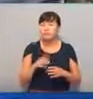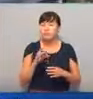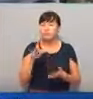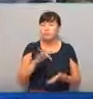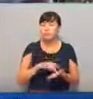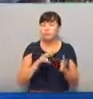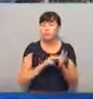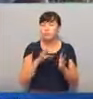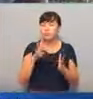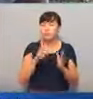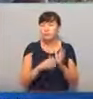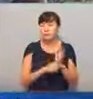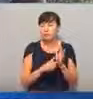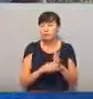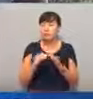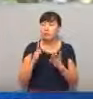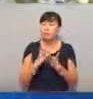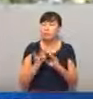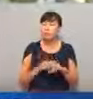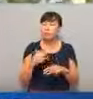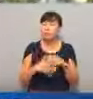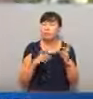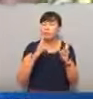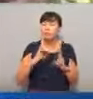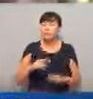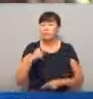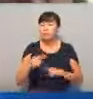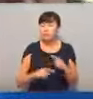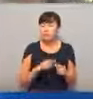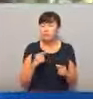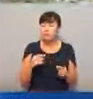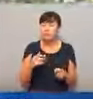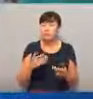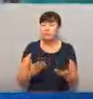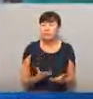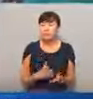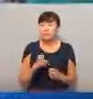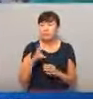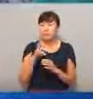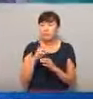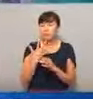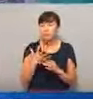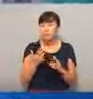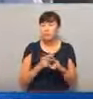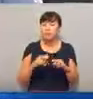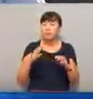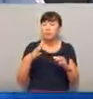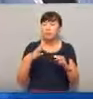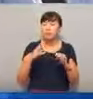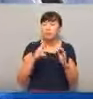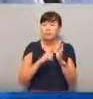Арыс қаласында 8466 үй бар, оның ішінде апаттан кейін тұруға жарамсызы 315. Зақымданған үйлер